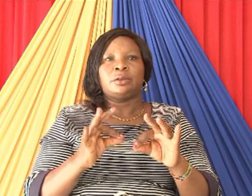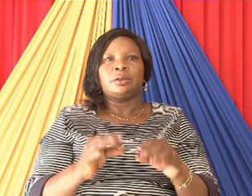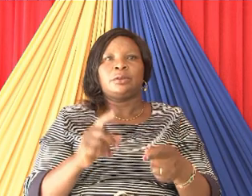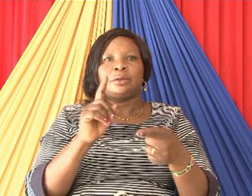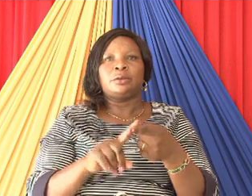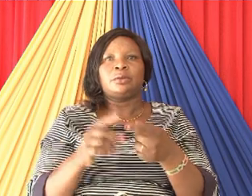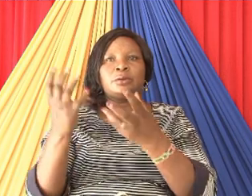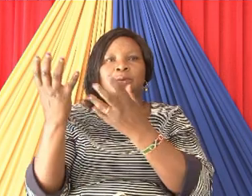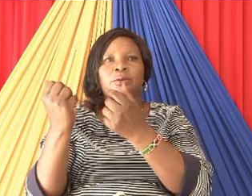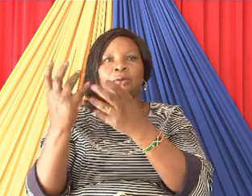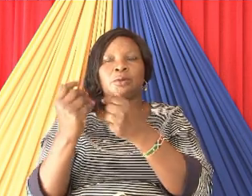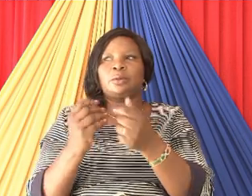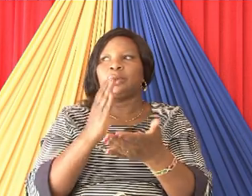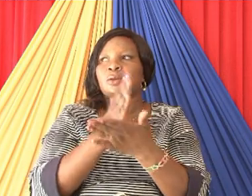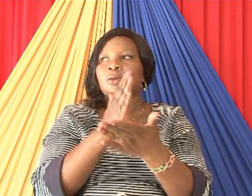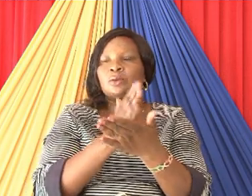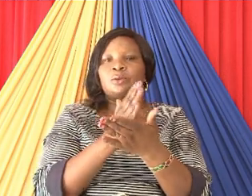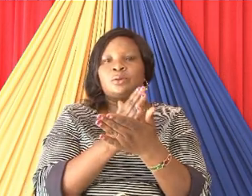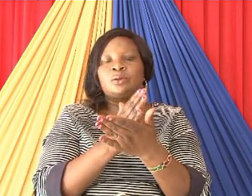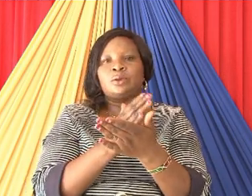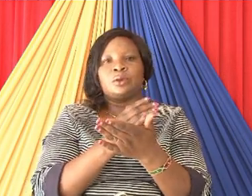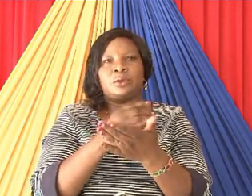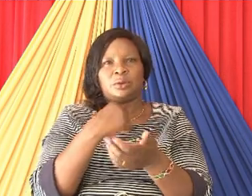Alitumaini kuona haki,